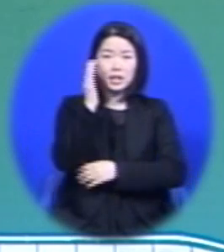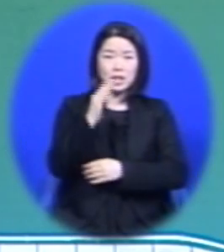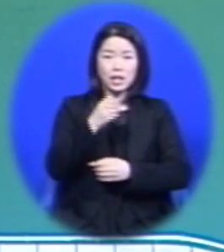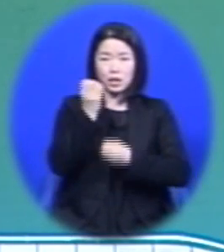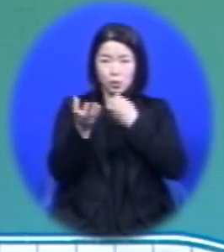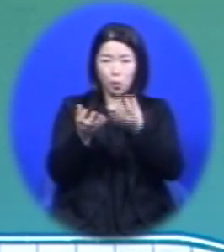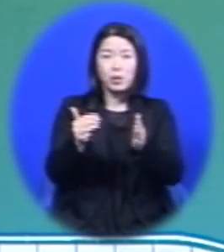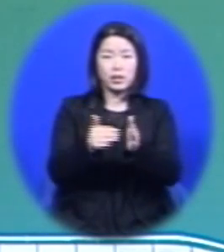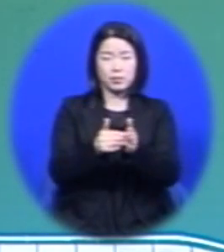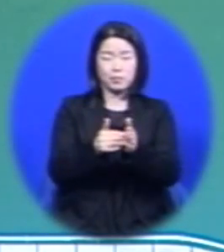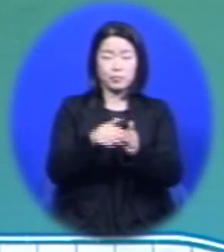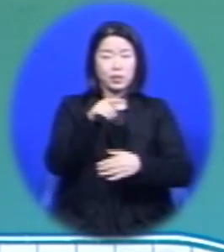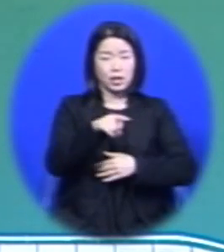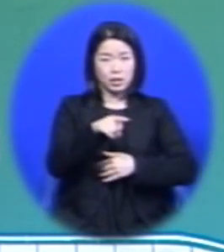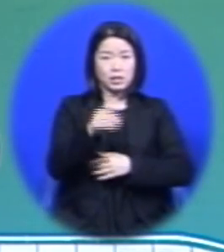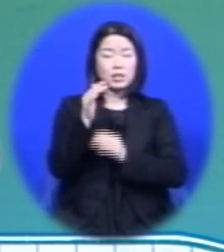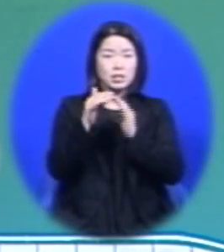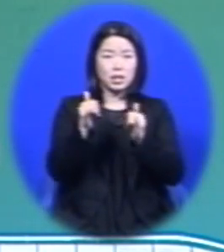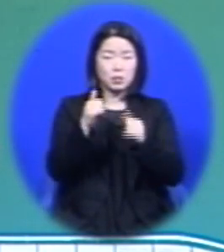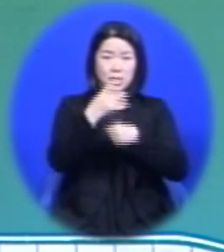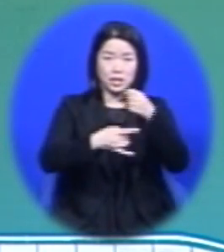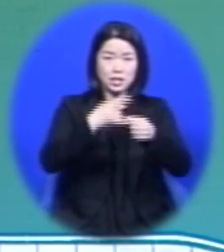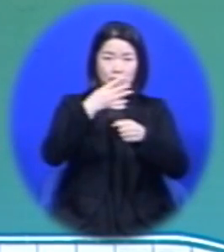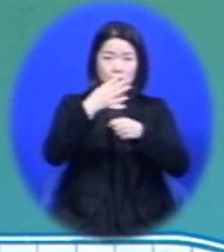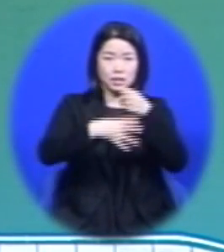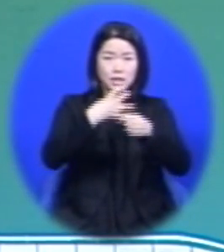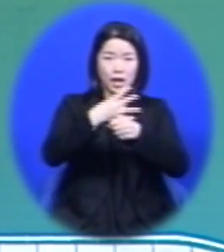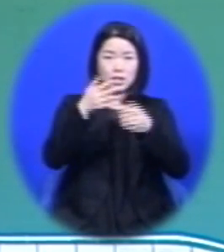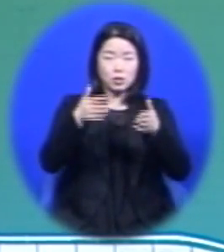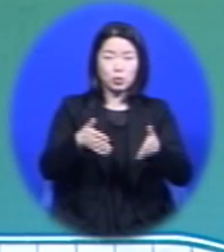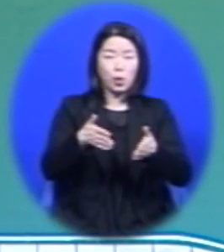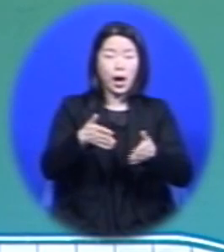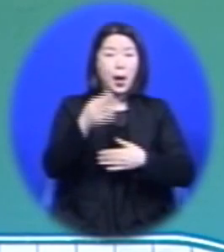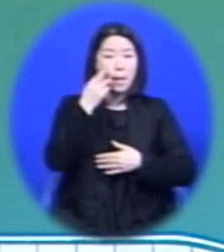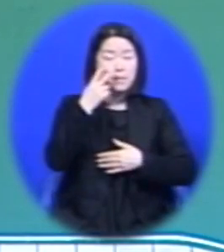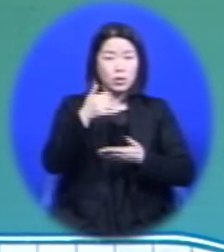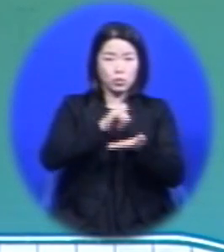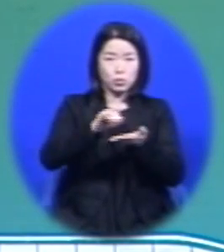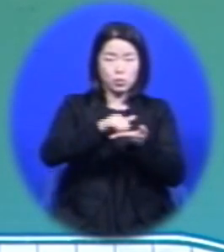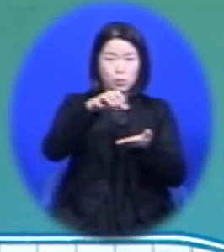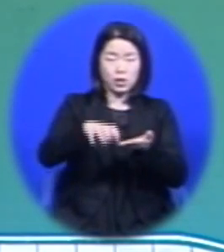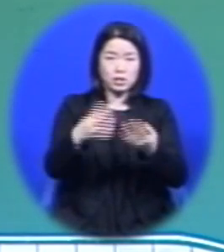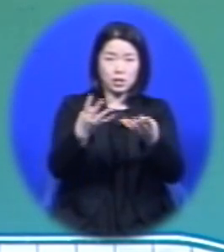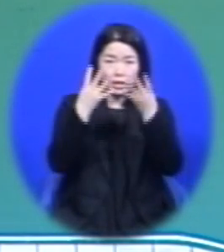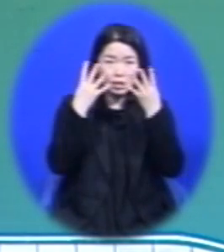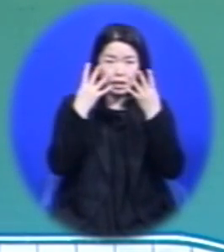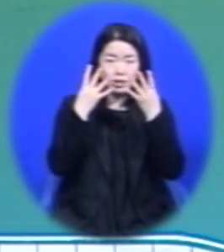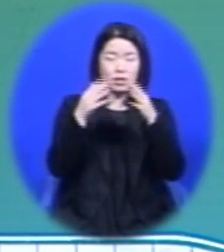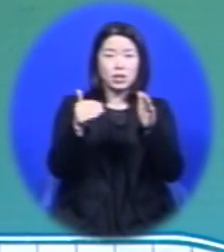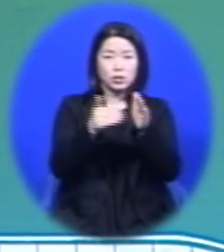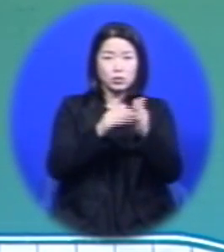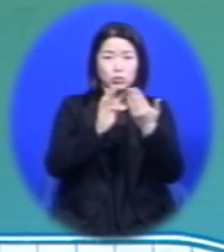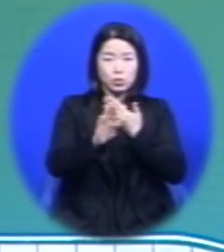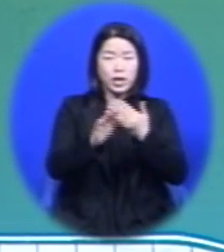털어놓았습니다. 이 사람이 4년 동안 뉴욕에 있는 교도소에 복무를 하고 집으로 돌아가는